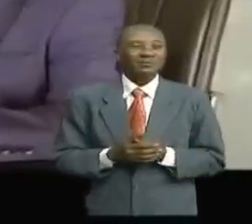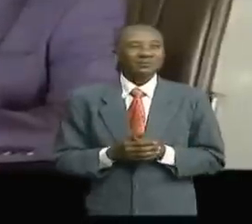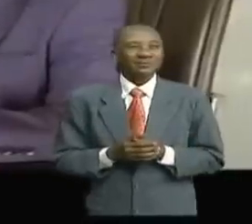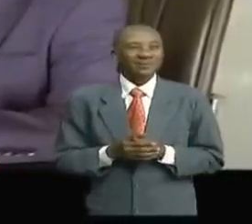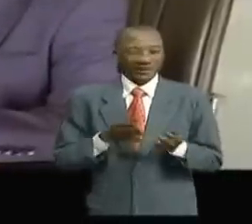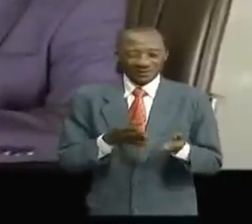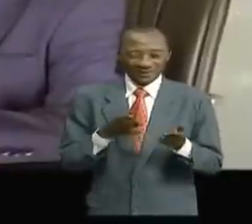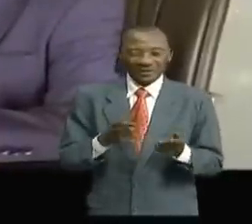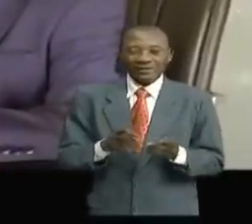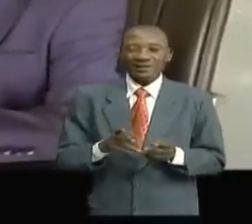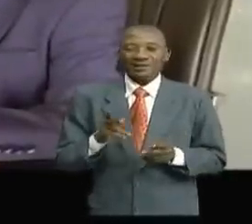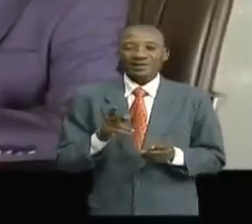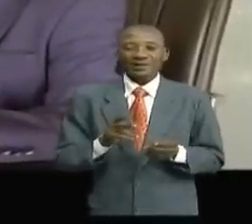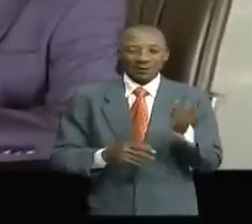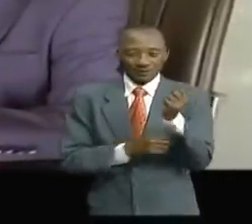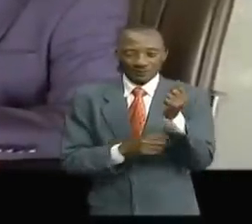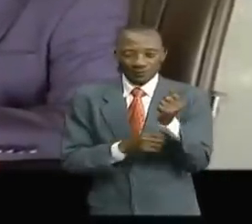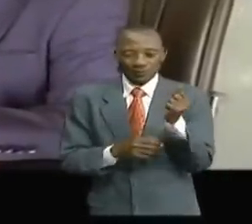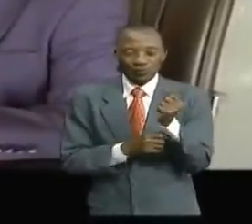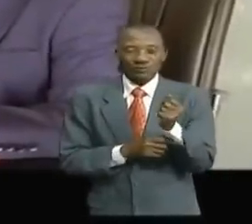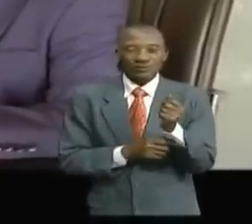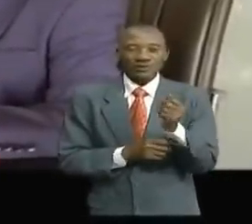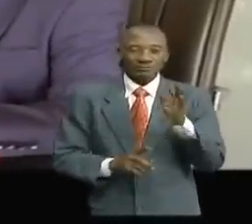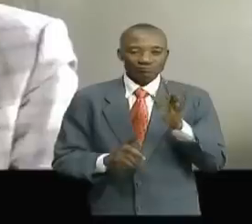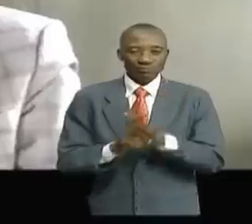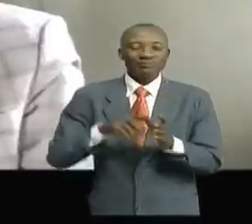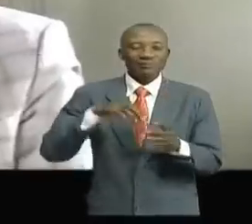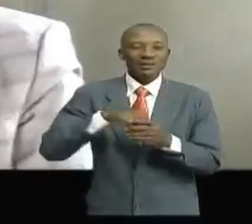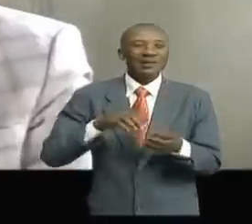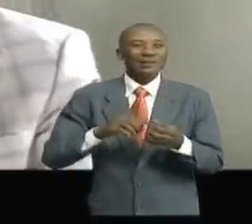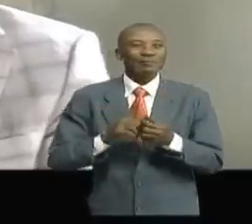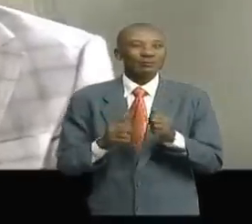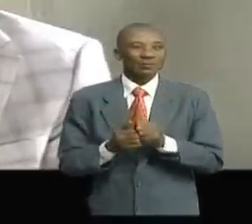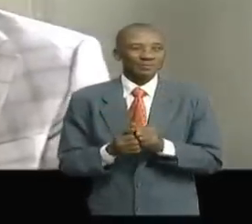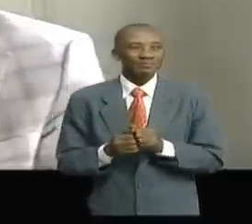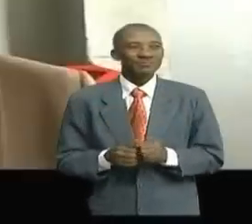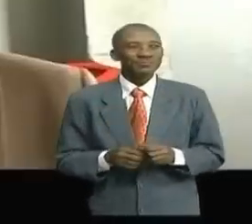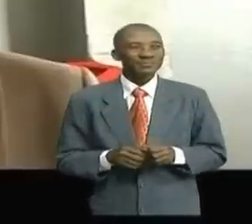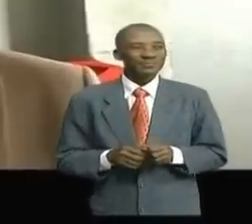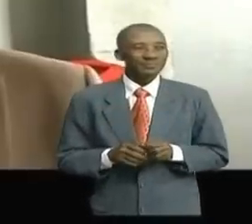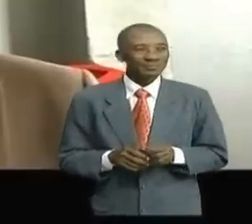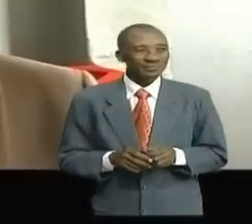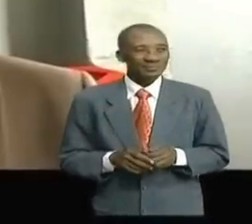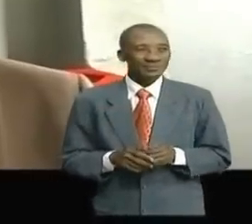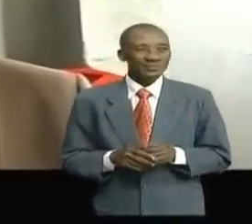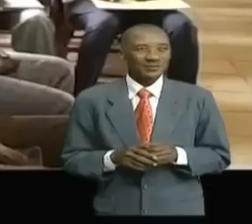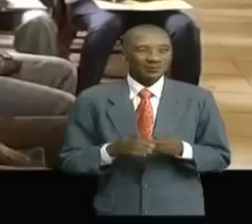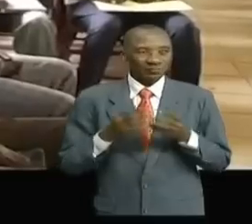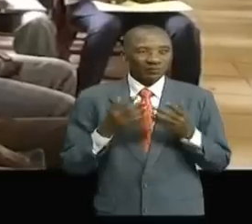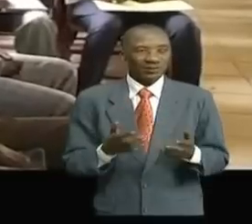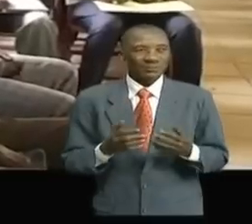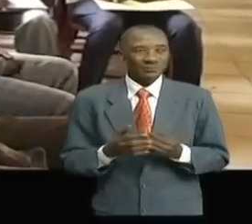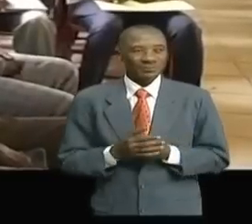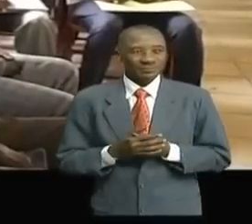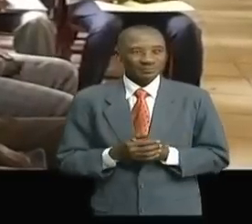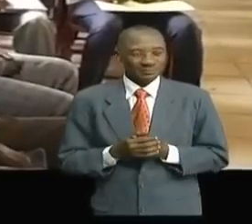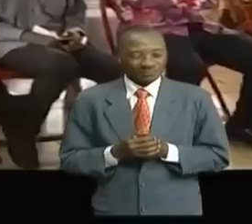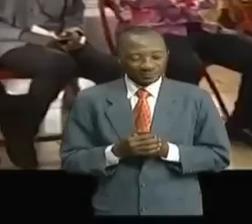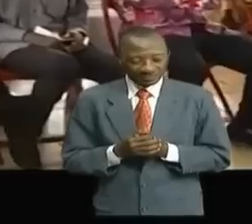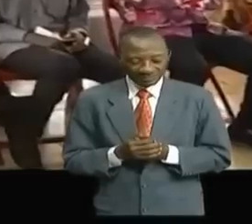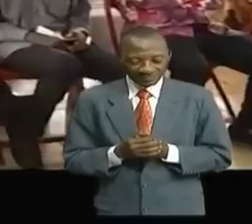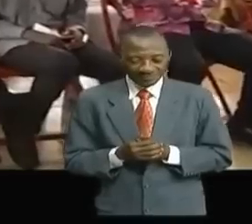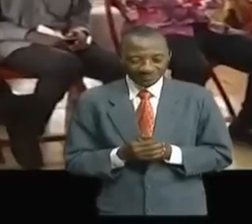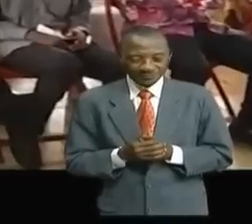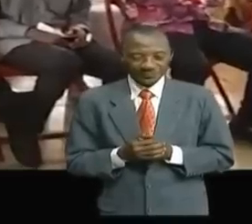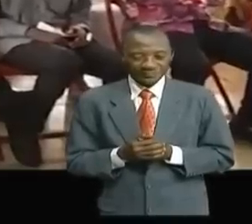matériel de secours dans des communes et postes de secours opérationnels, manque de moyens financiers pour l'achat de véhicules, motos, hors-bord et